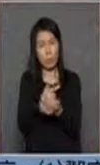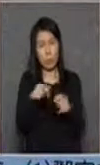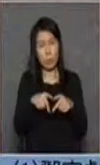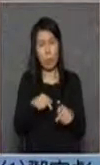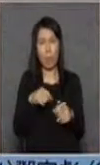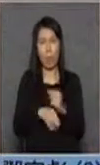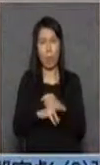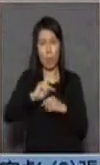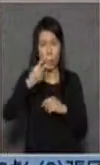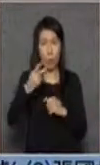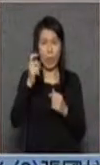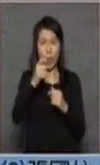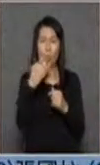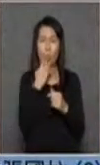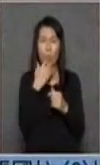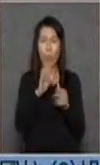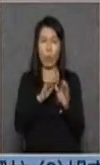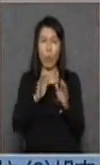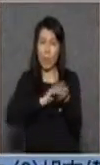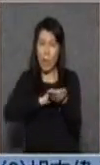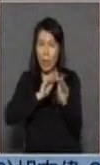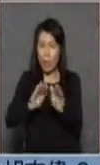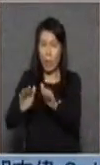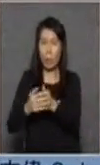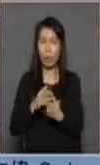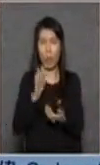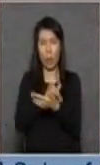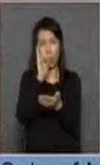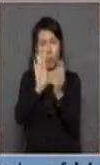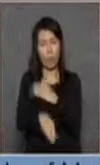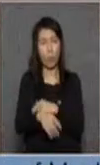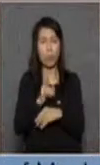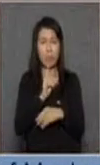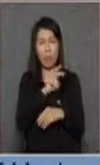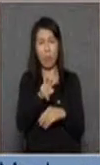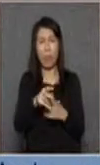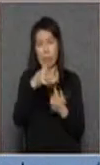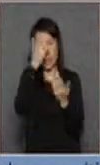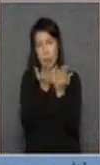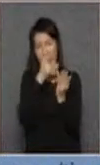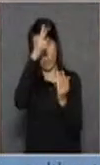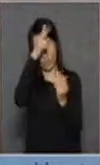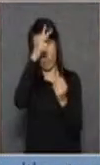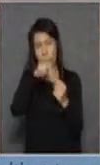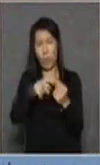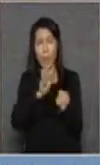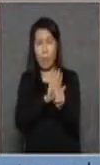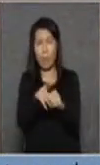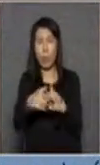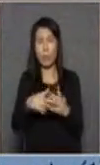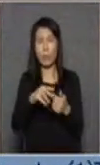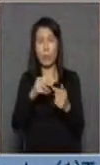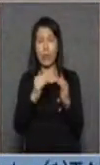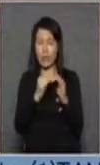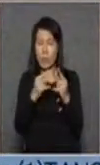来到改善九龙东的医疗服务。六年下来呢，似乎证明政府对九龙东居民呢都是